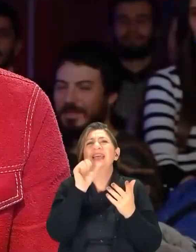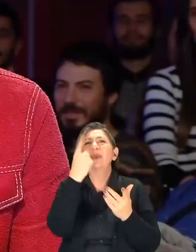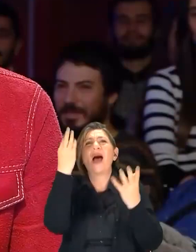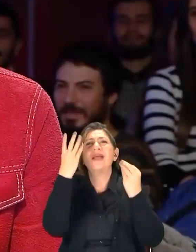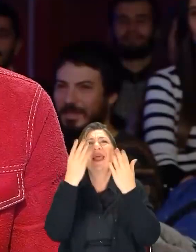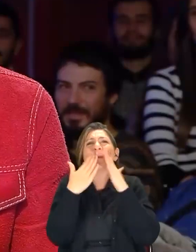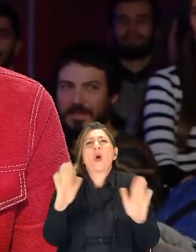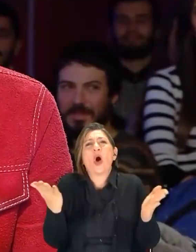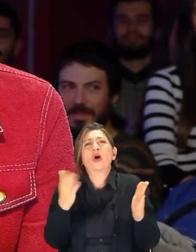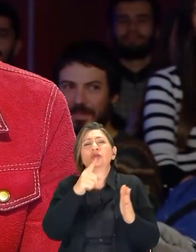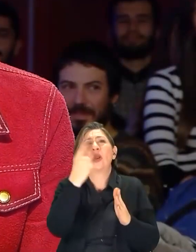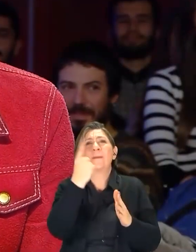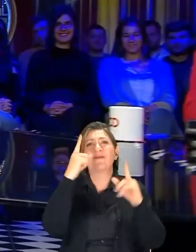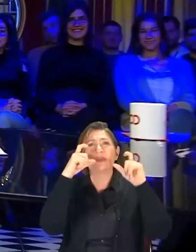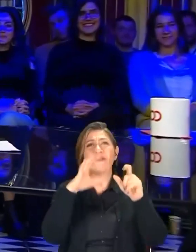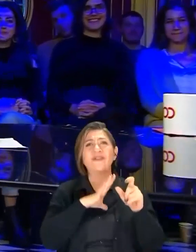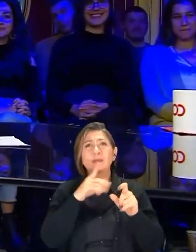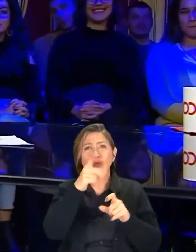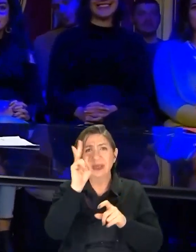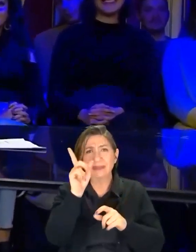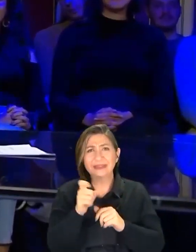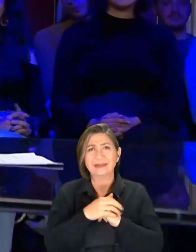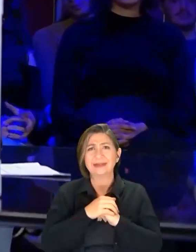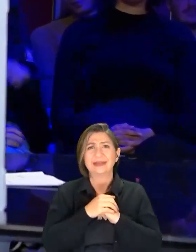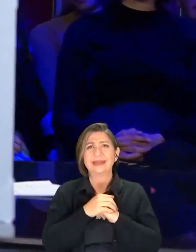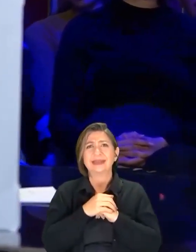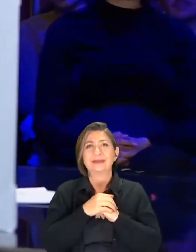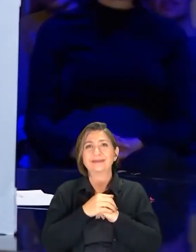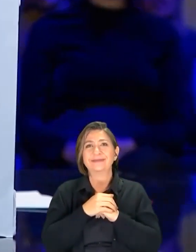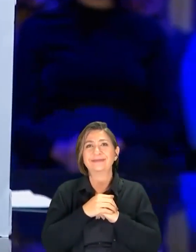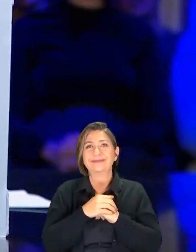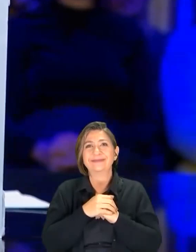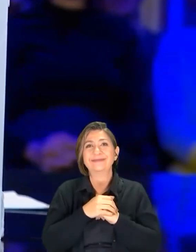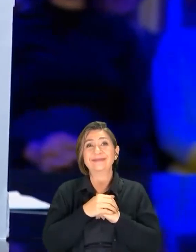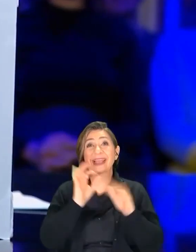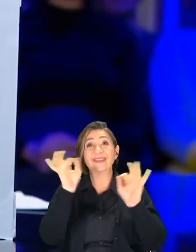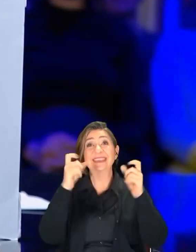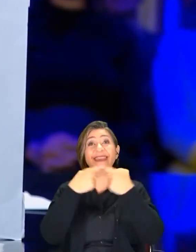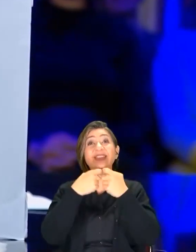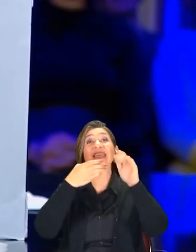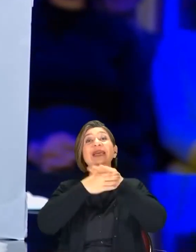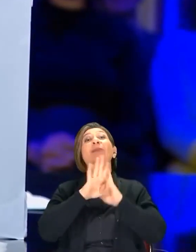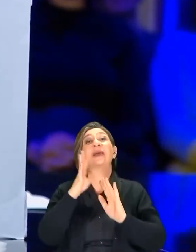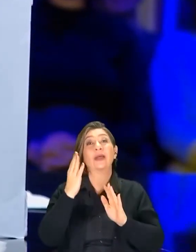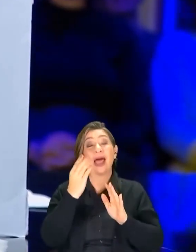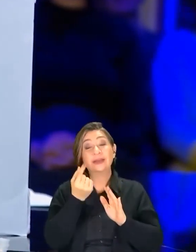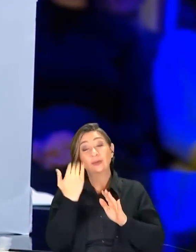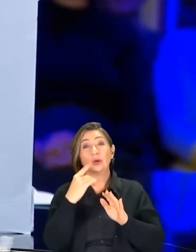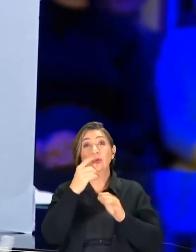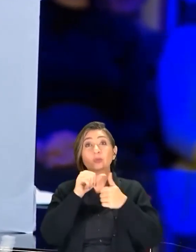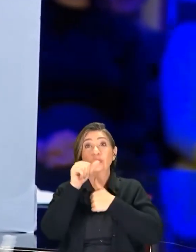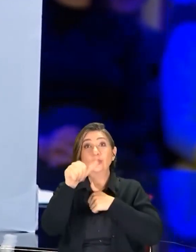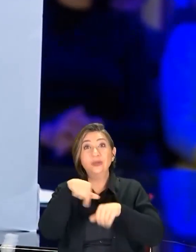anlam ifade etmeyen şöyle bir fotoğrafım var Bu sen misin Evet savaşa girmedin Az önce kendini Uzun sürede